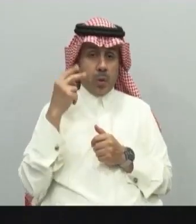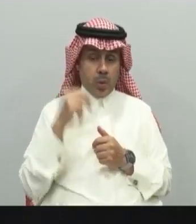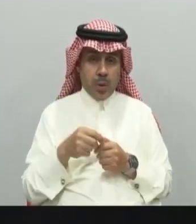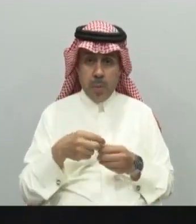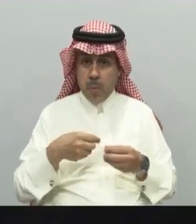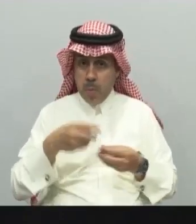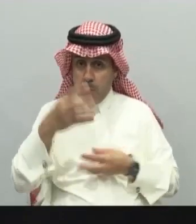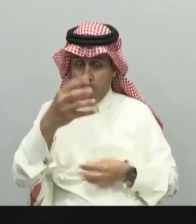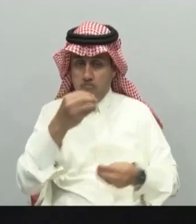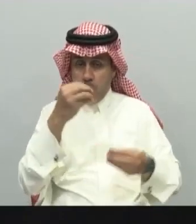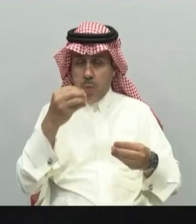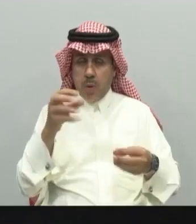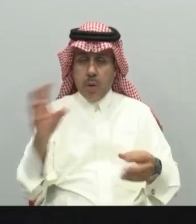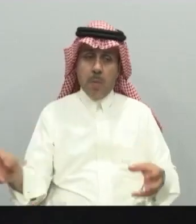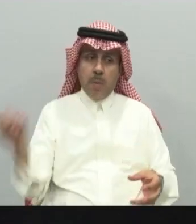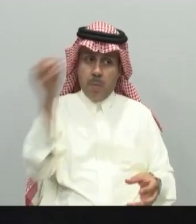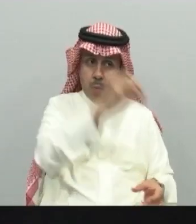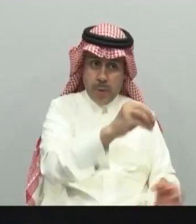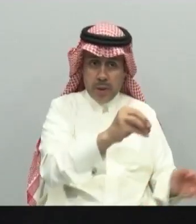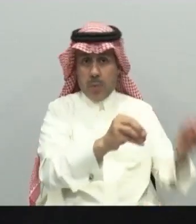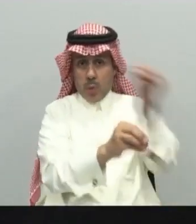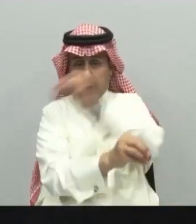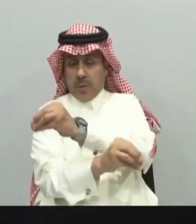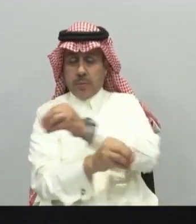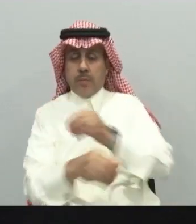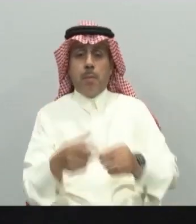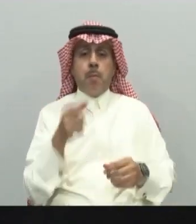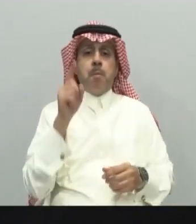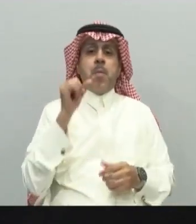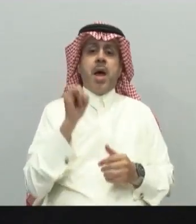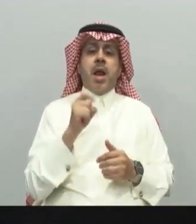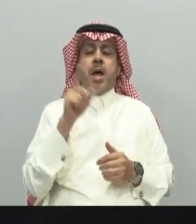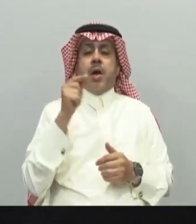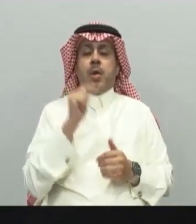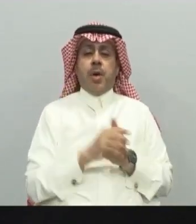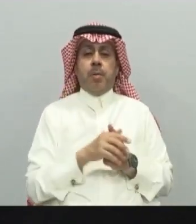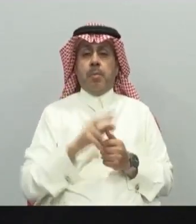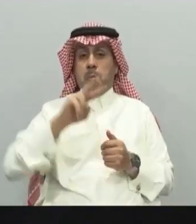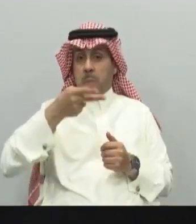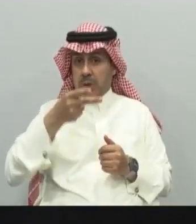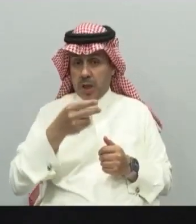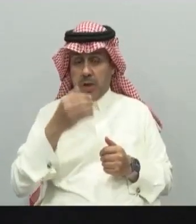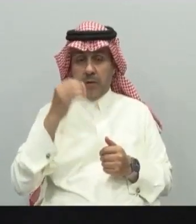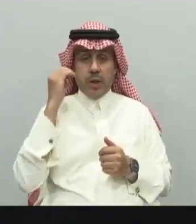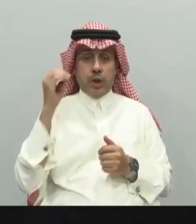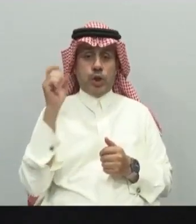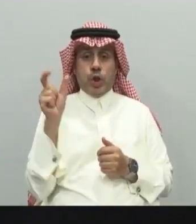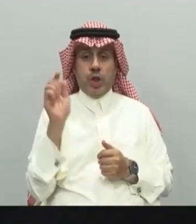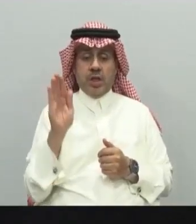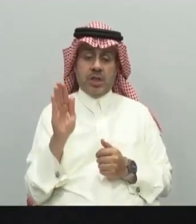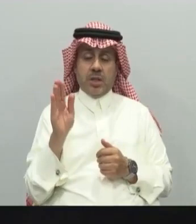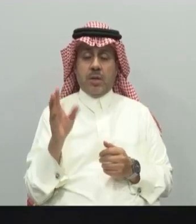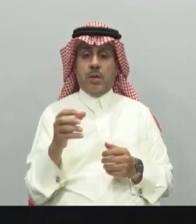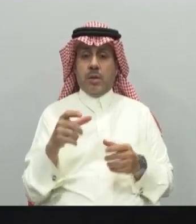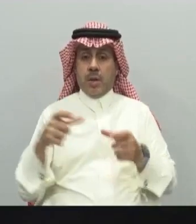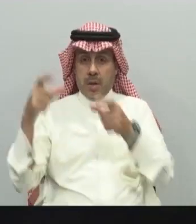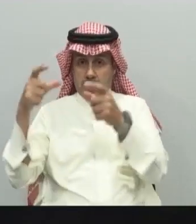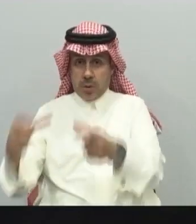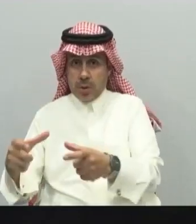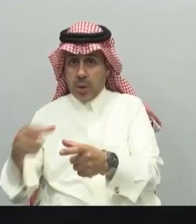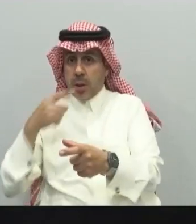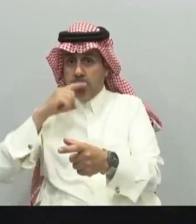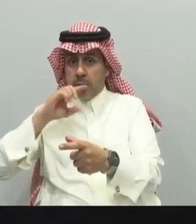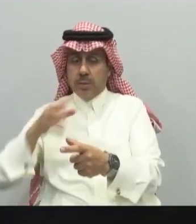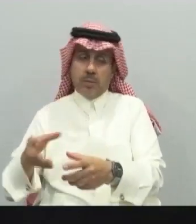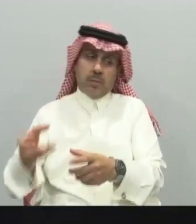المبادله بين بين مالين ربوي مختلفي الجنس والعله كتمر بذهب او